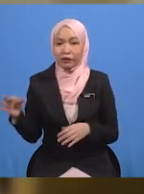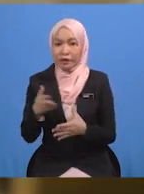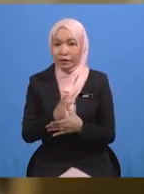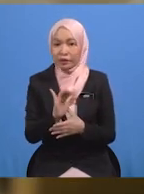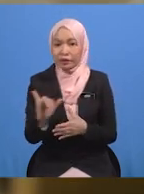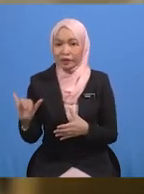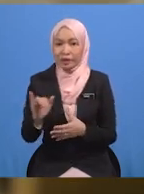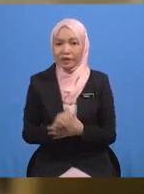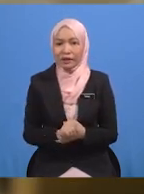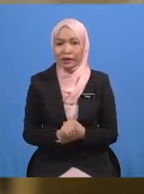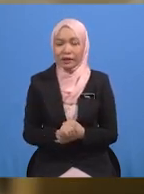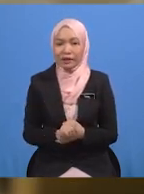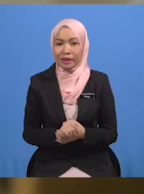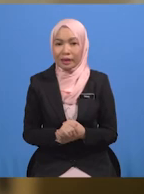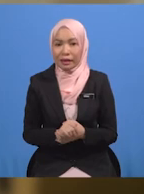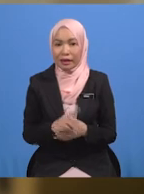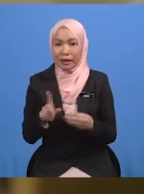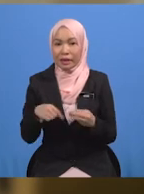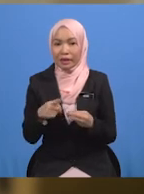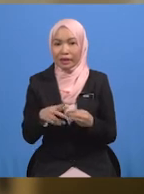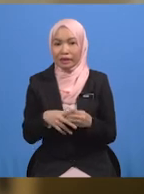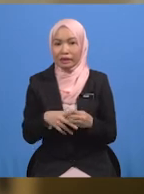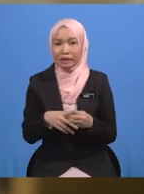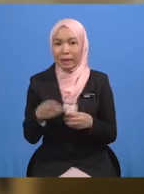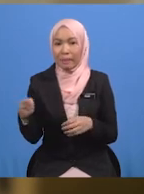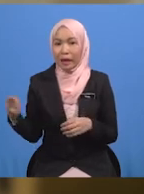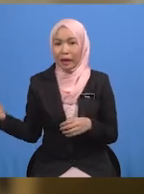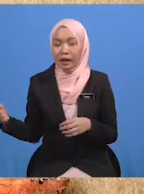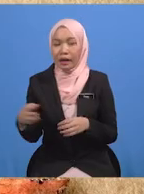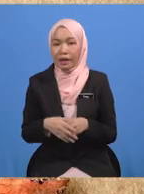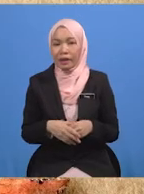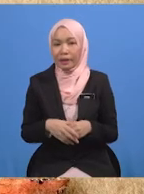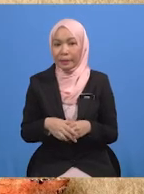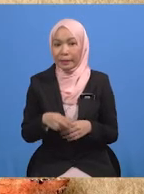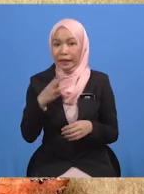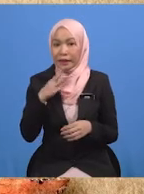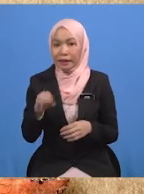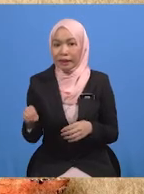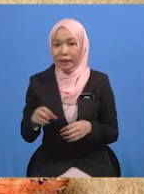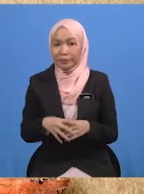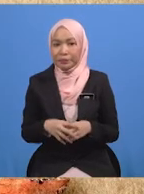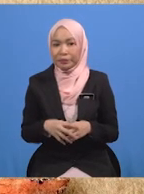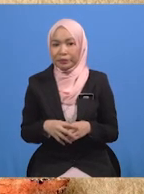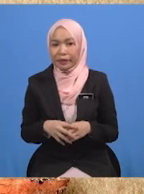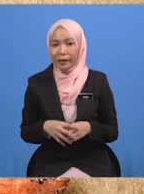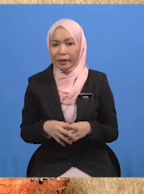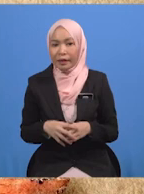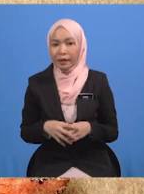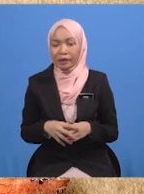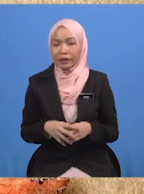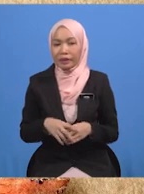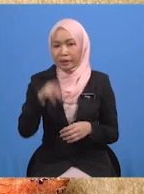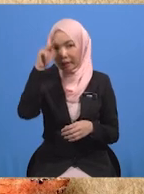adalah mengenai bahan mentah yang didapati oleh Turki Uthmaniyah. Kerajaan Uthmaniyah kaya